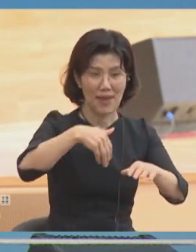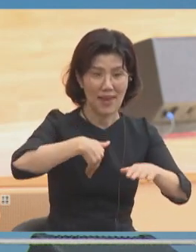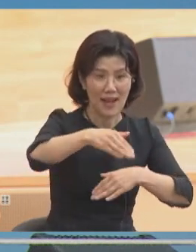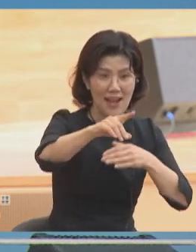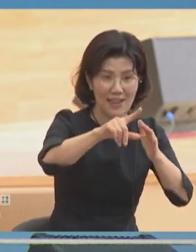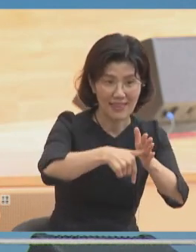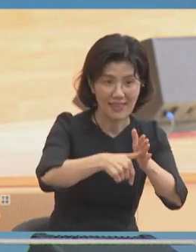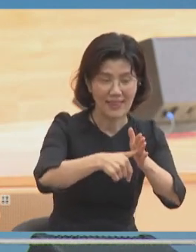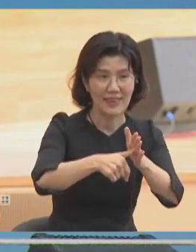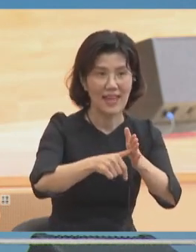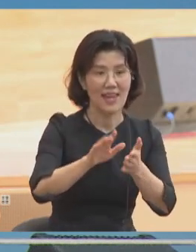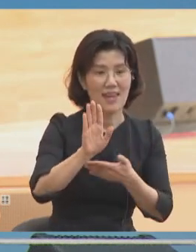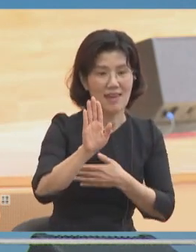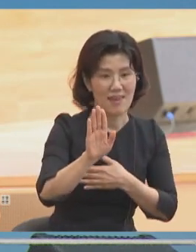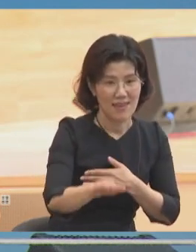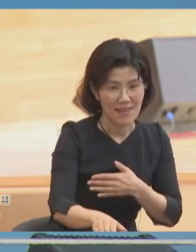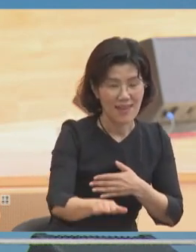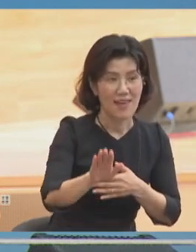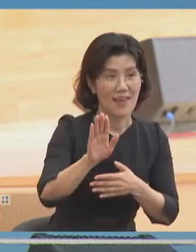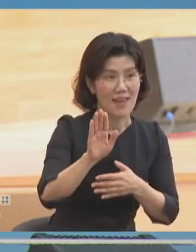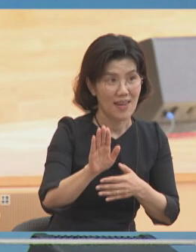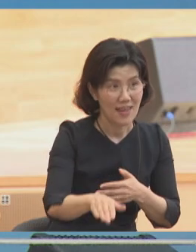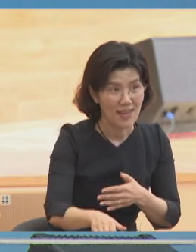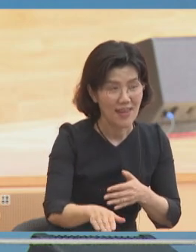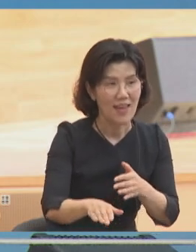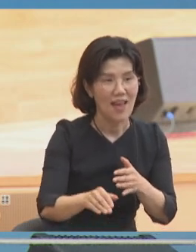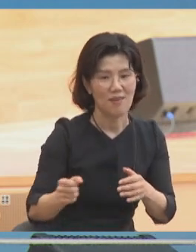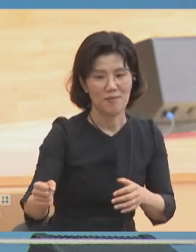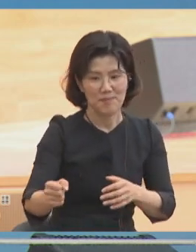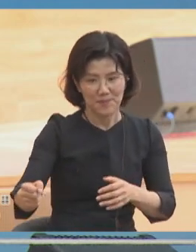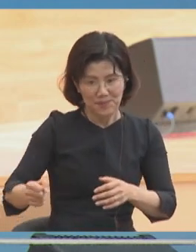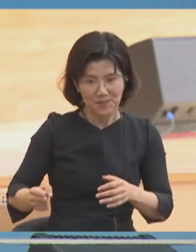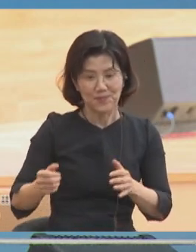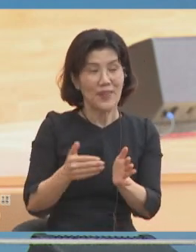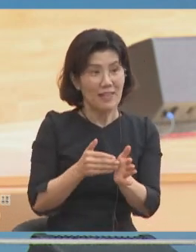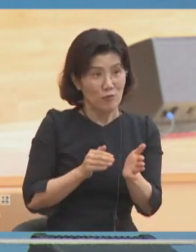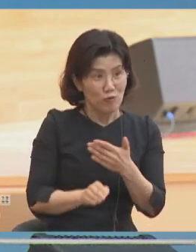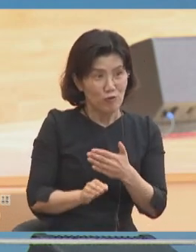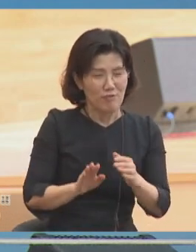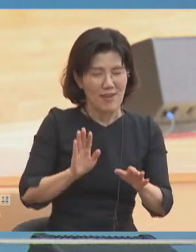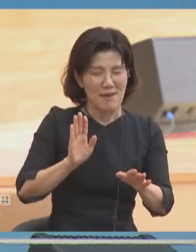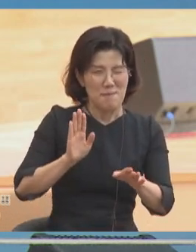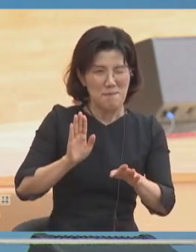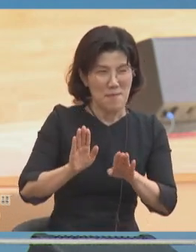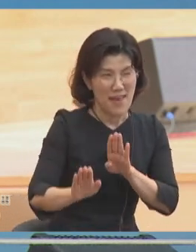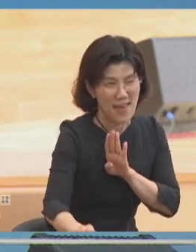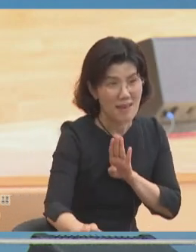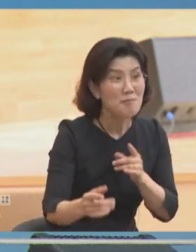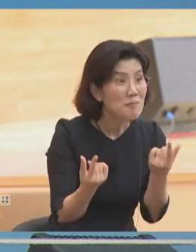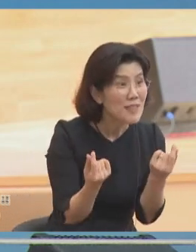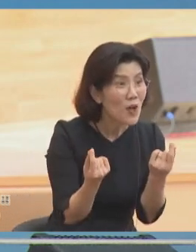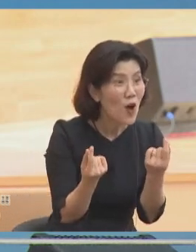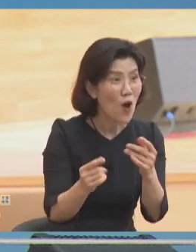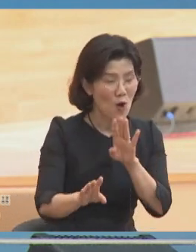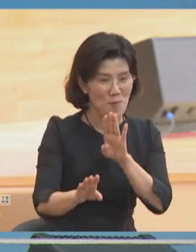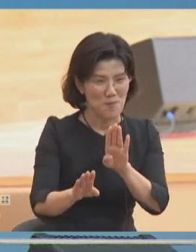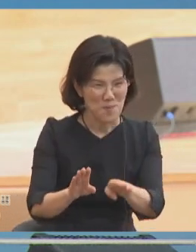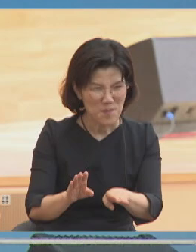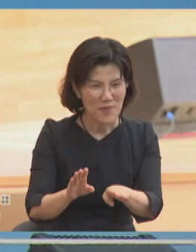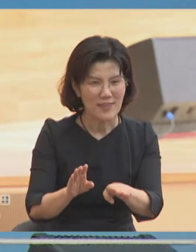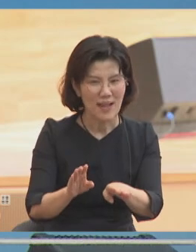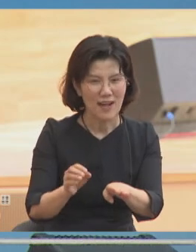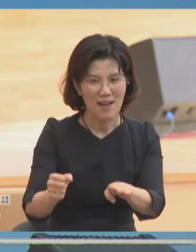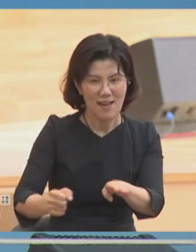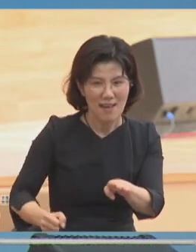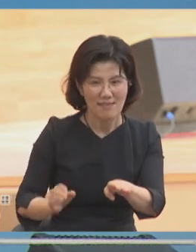됩니다 그리고 뭐 해야 될까요 기어를 넣어야 됩니다 그리고 엑셀레이터를 쫙 밟게 되면 앞으로 나갑니다 그런데 기어는